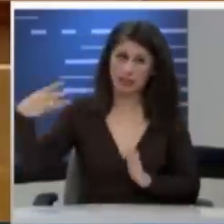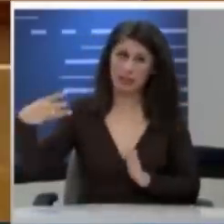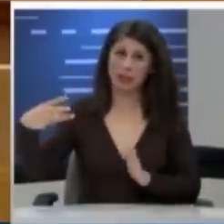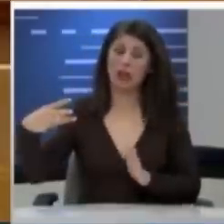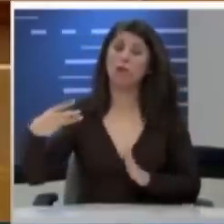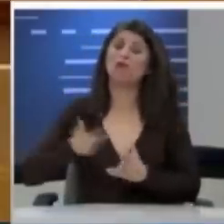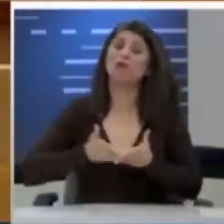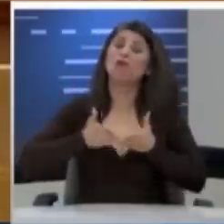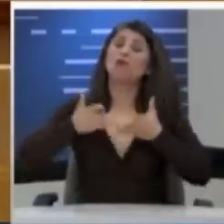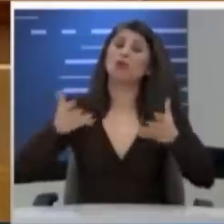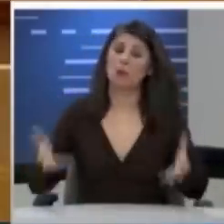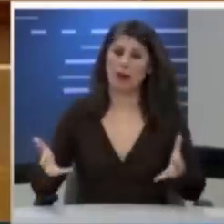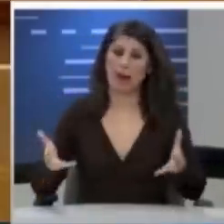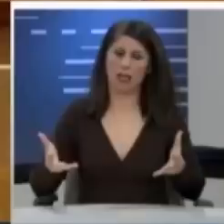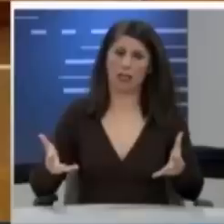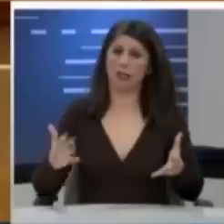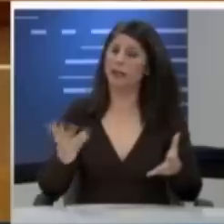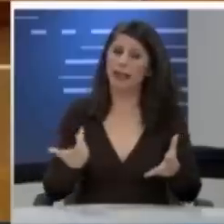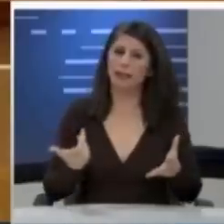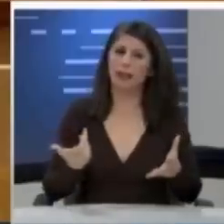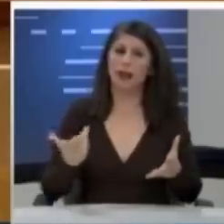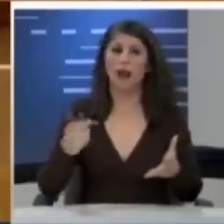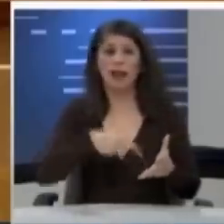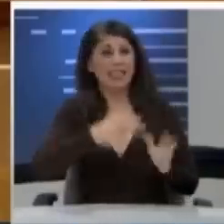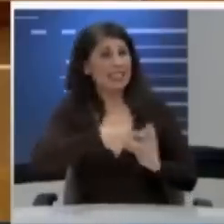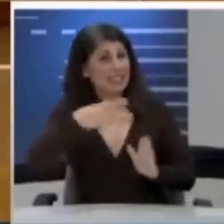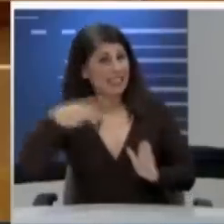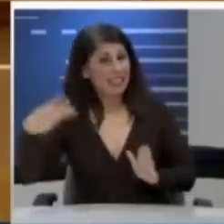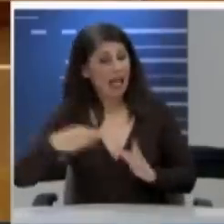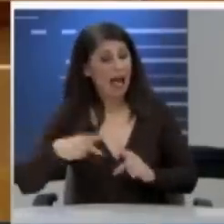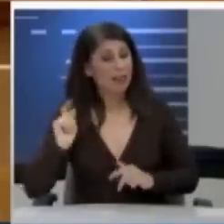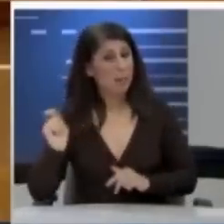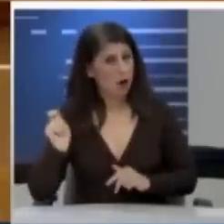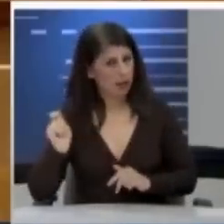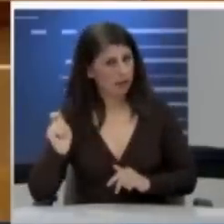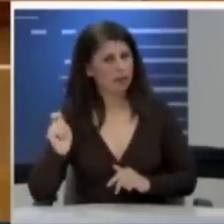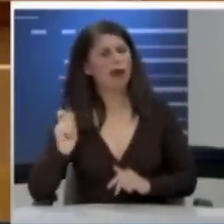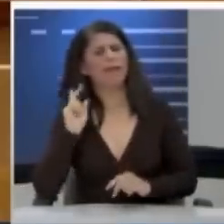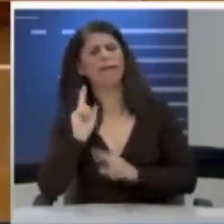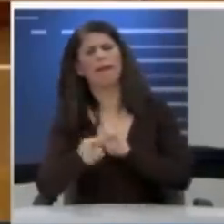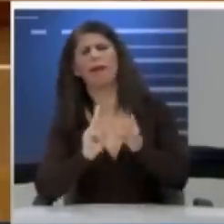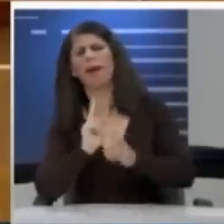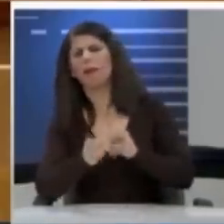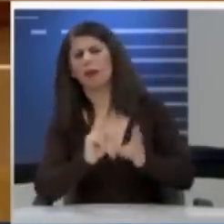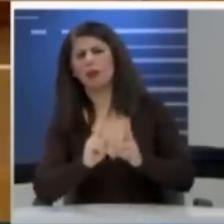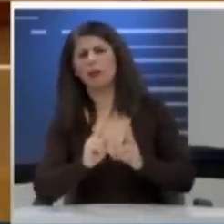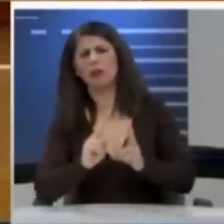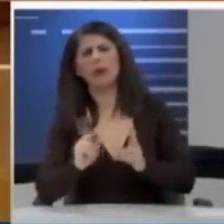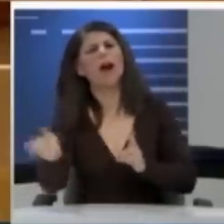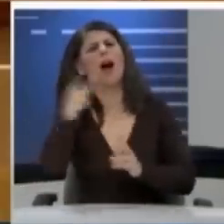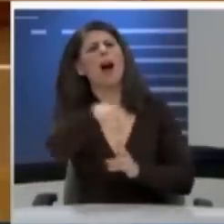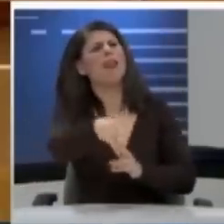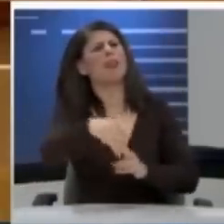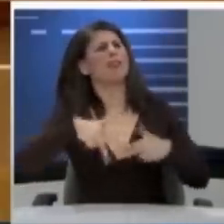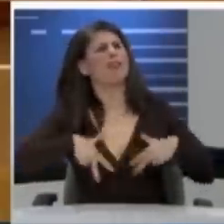ακόμη μεγαλύτερη. Γιατί όσο ο ΣΥΡΙΖΑ ήταν στην αντιπολίτευση, κατηγορούσε τις άλλες